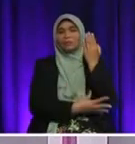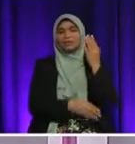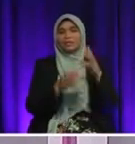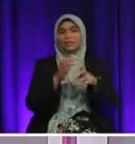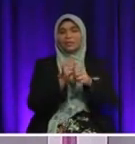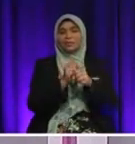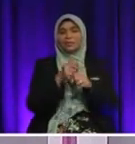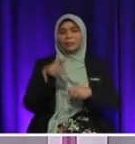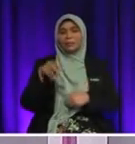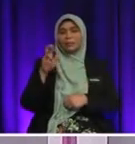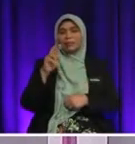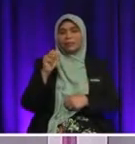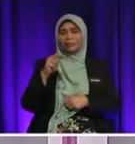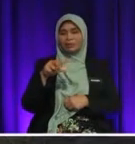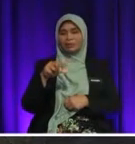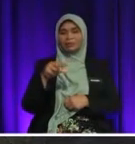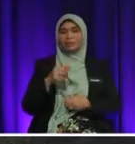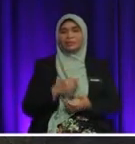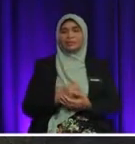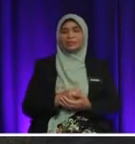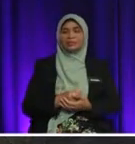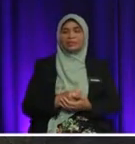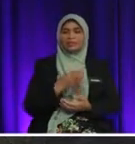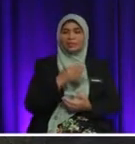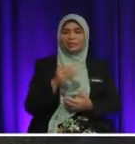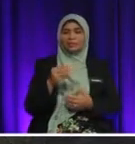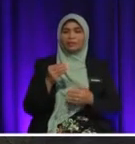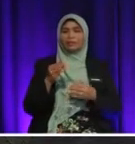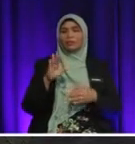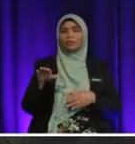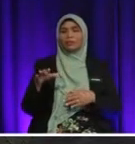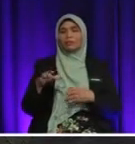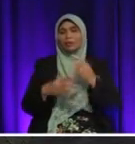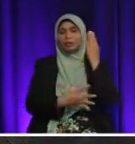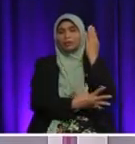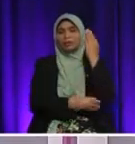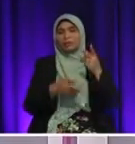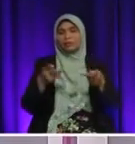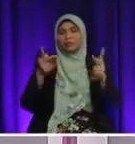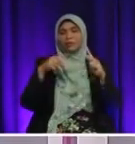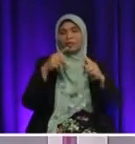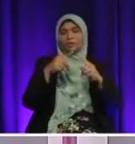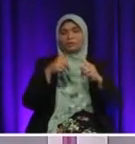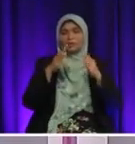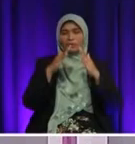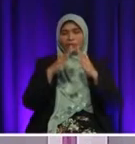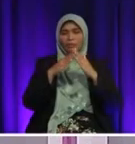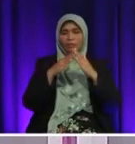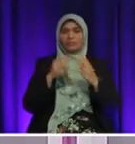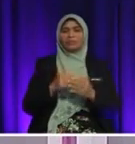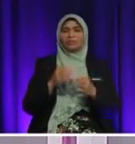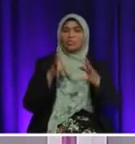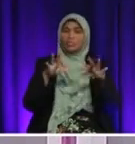parang dan dapat cincin. Dan budak miskin pun pulanglah ke rumah. Bila dia pulang ke rumah, dia berceritalah